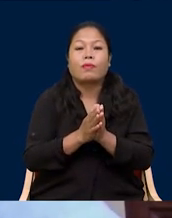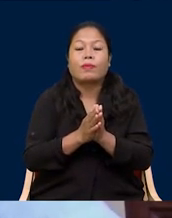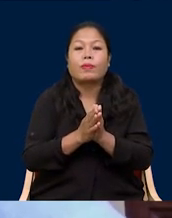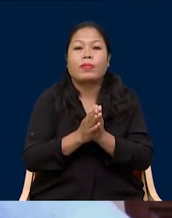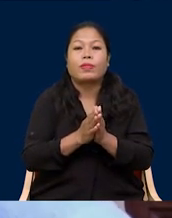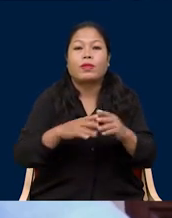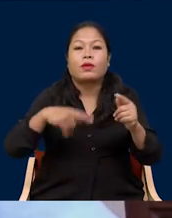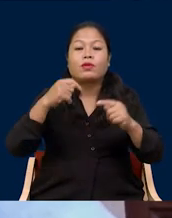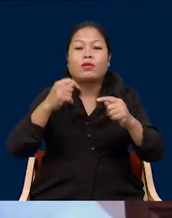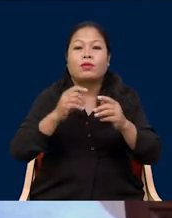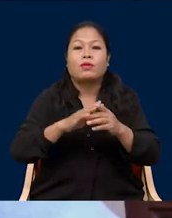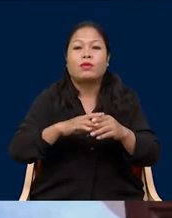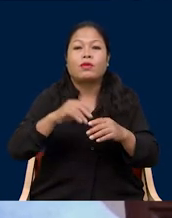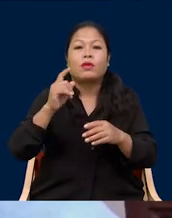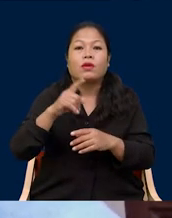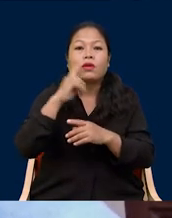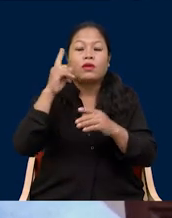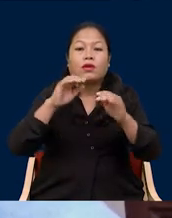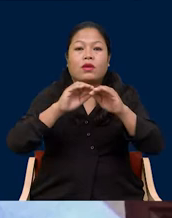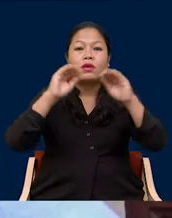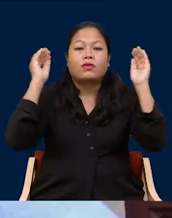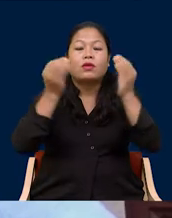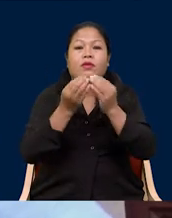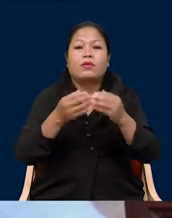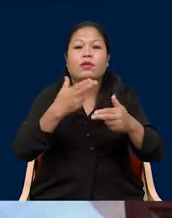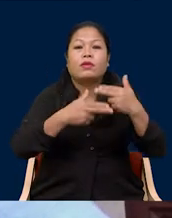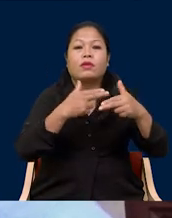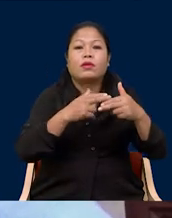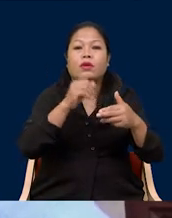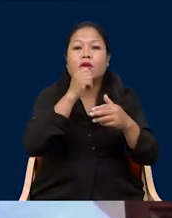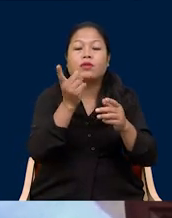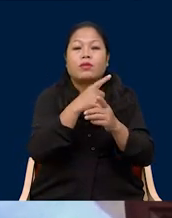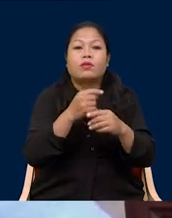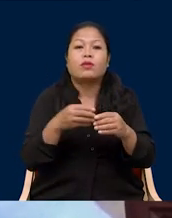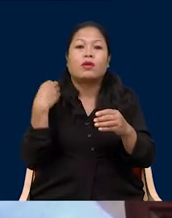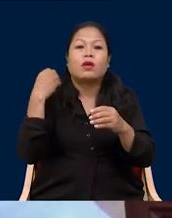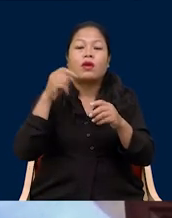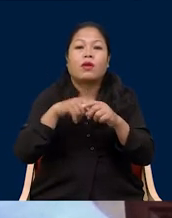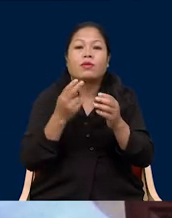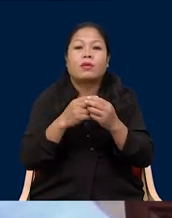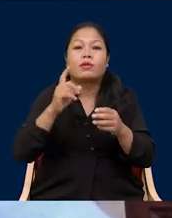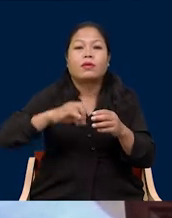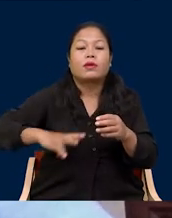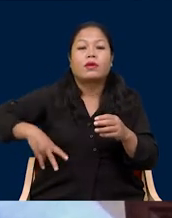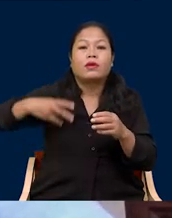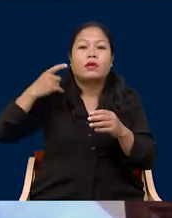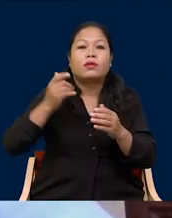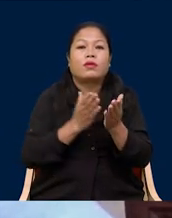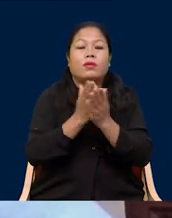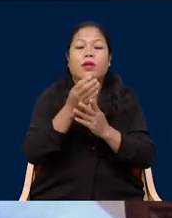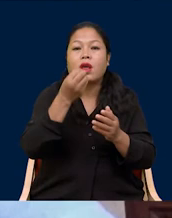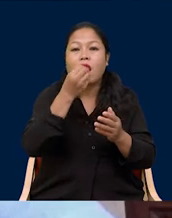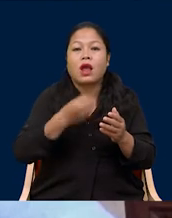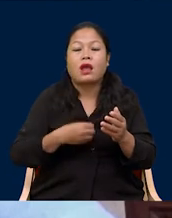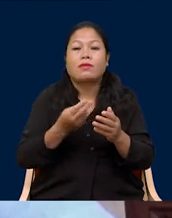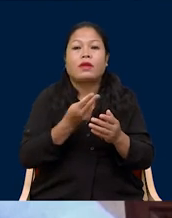किनभने जे चिज पनि संसारमा चलिरहेको छ भन्दाखेरि जलवायुसँग आबद्ध भएर चाहिँ भएको, तपाईँको जीवनशैलीदेखि लिएर